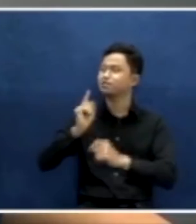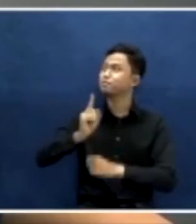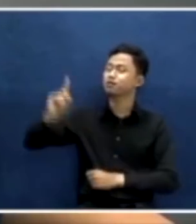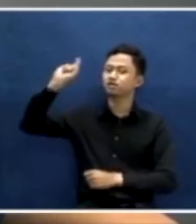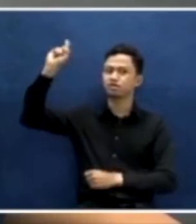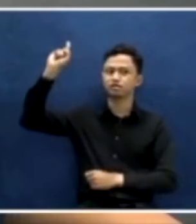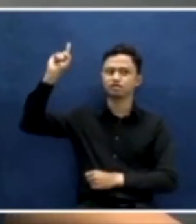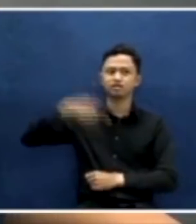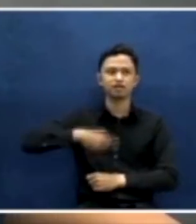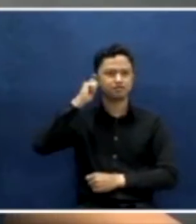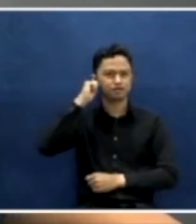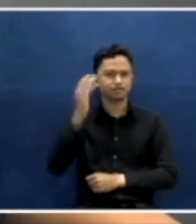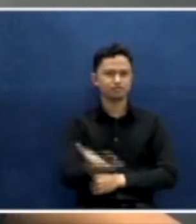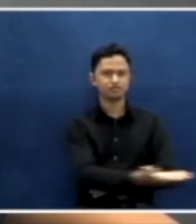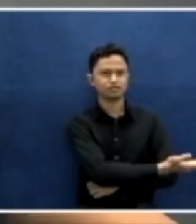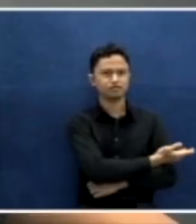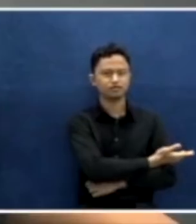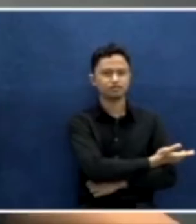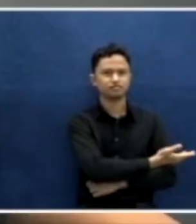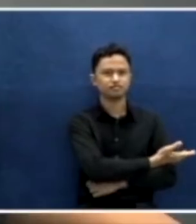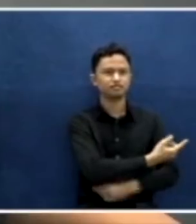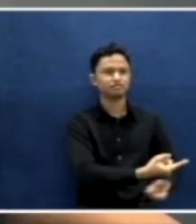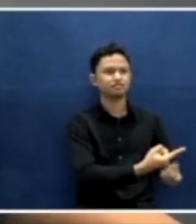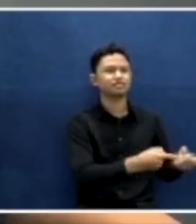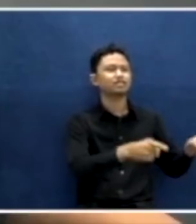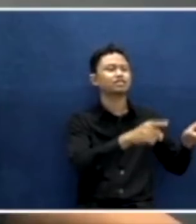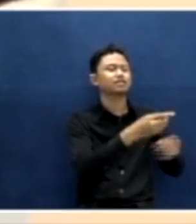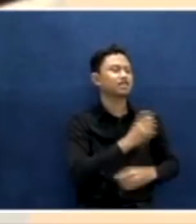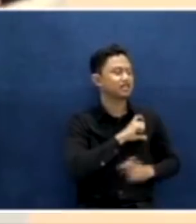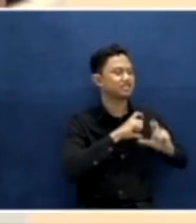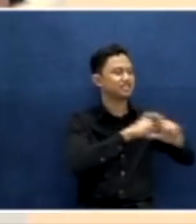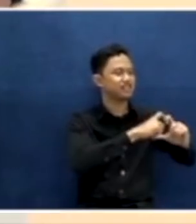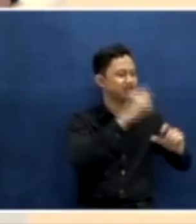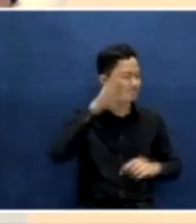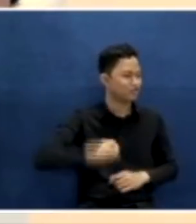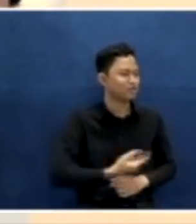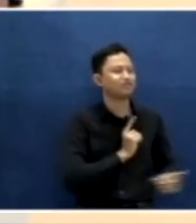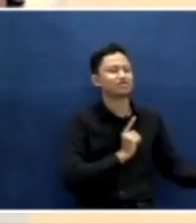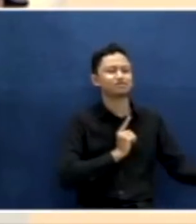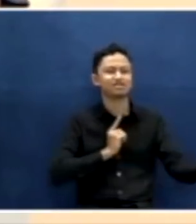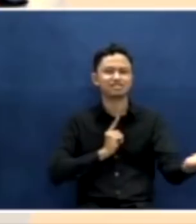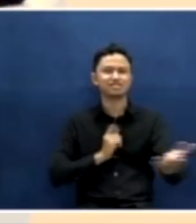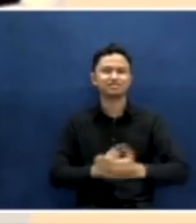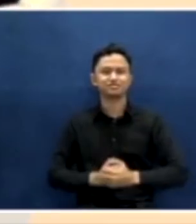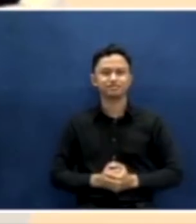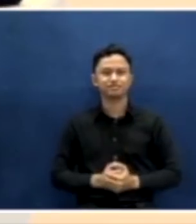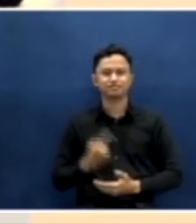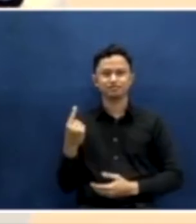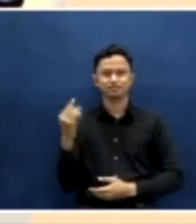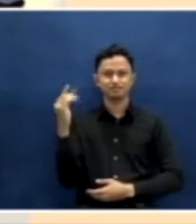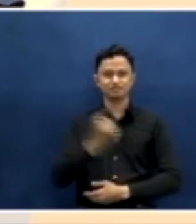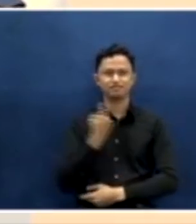dan para akhwat dan ummahat yang dicintai oleh suaminya masing-masing hamdulillah tentunya kita bersyukur